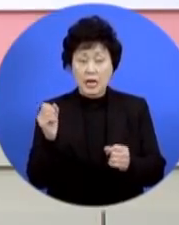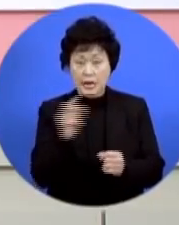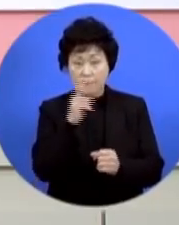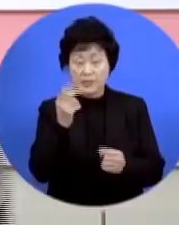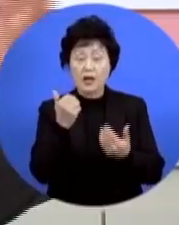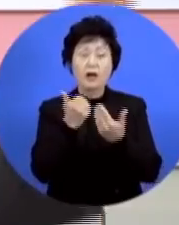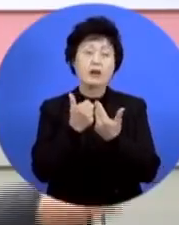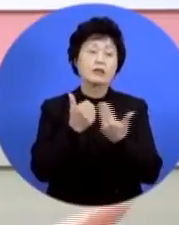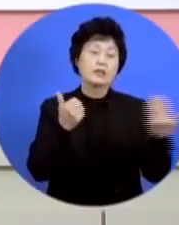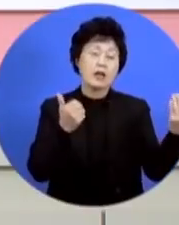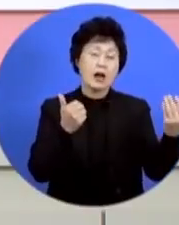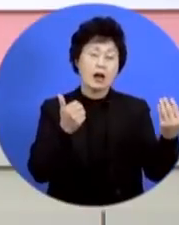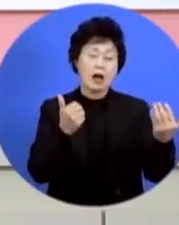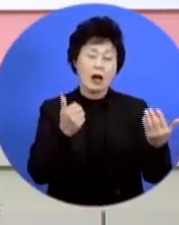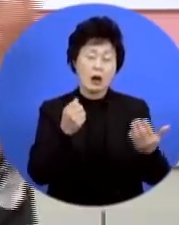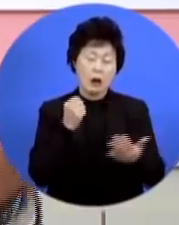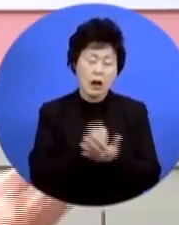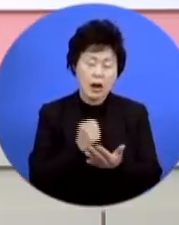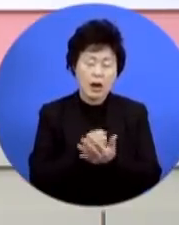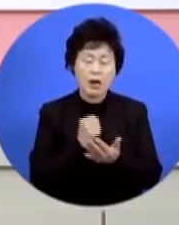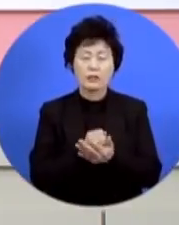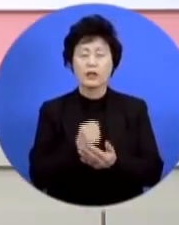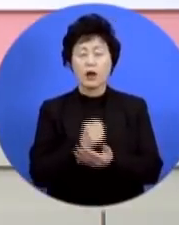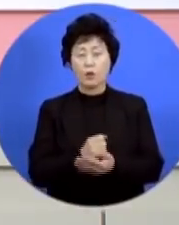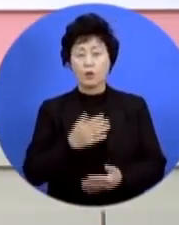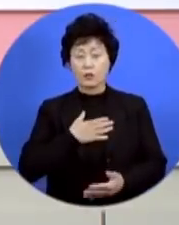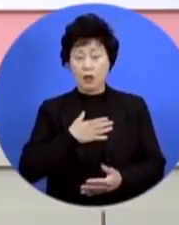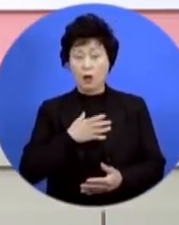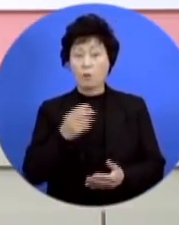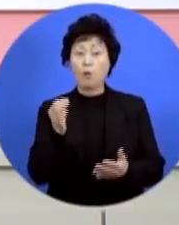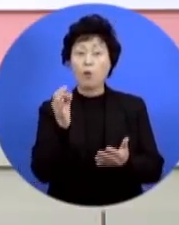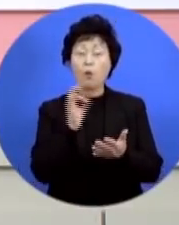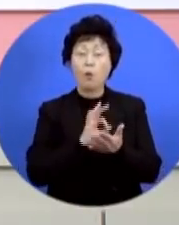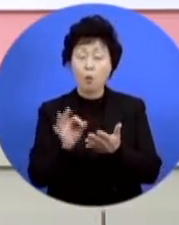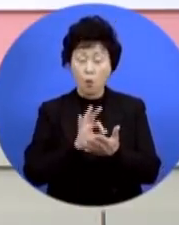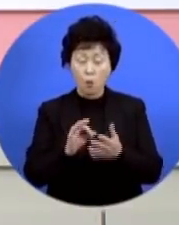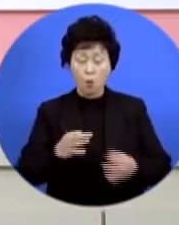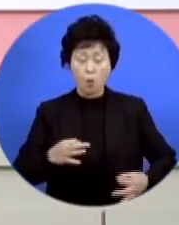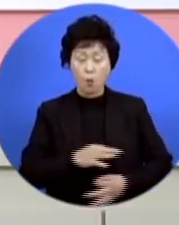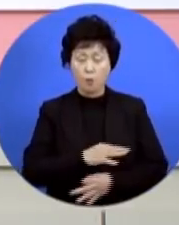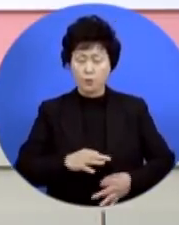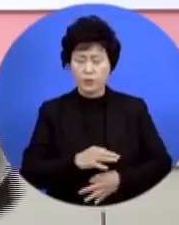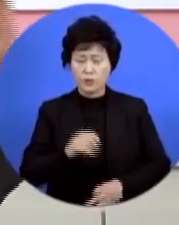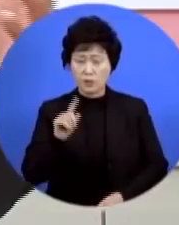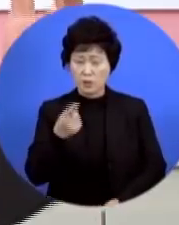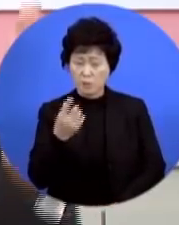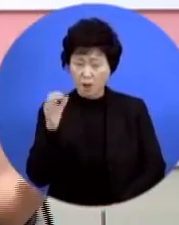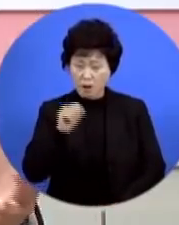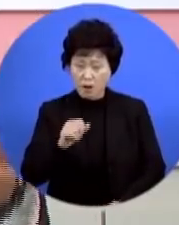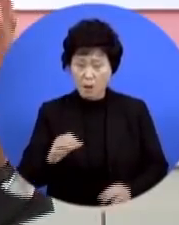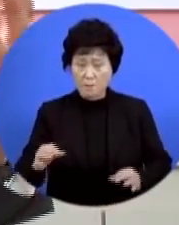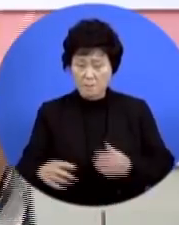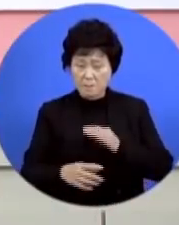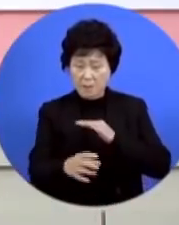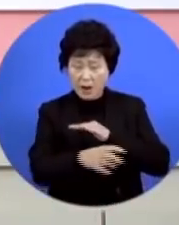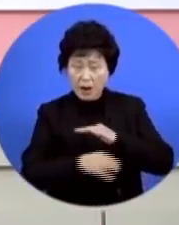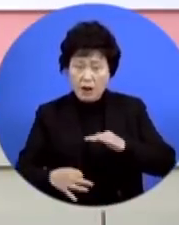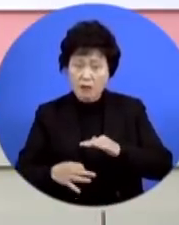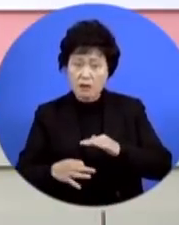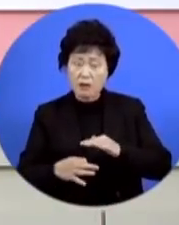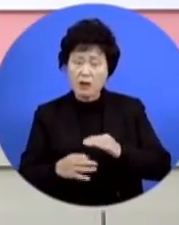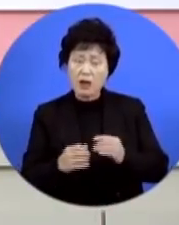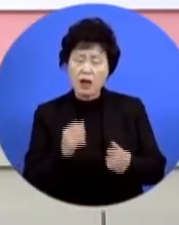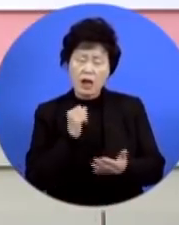제가 뭐 큰 재정적인 비리를 저지르고 뭐 그런 뭐 수백 백억을 뭐 횡령을 하고 뭐 이런 말도 안 되는 얘기를 막 하고 막 그럴